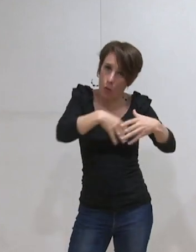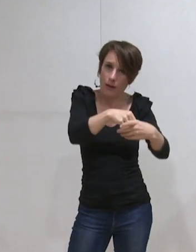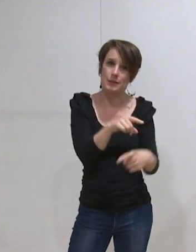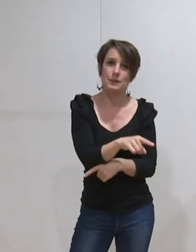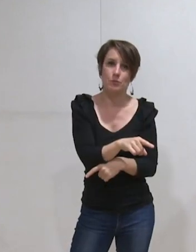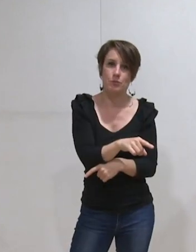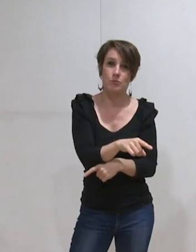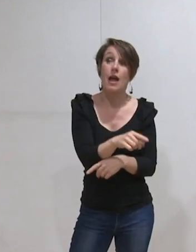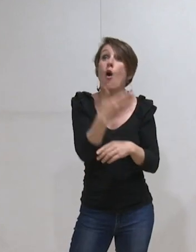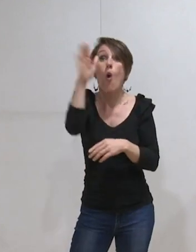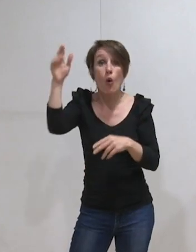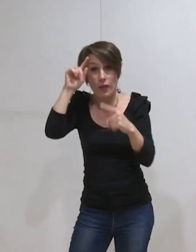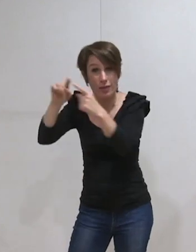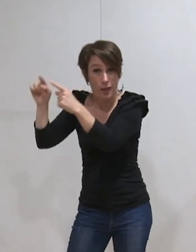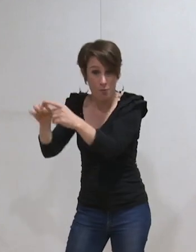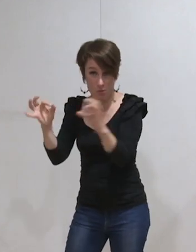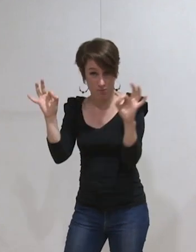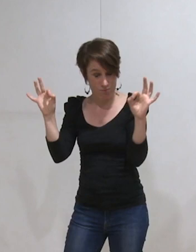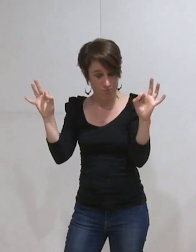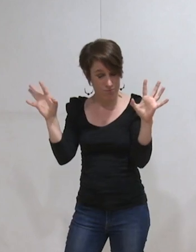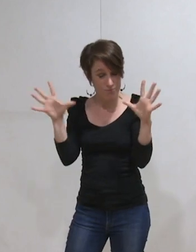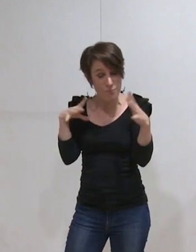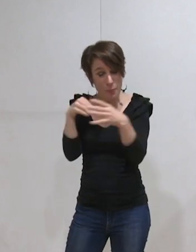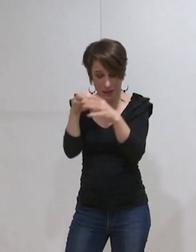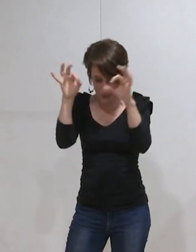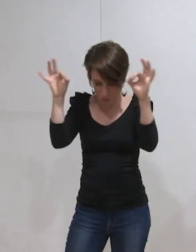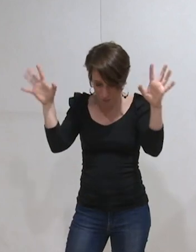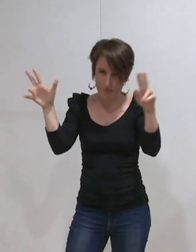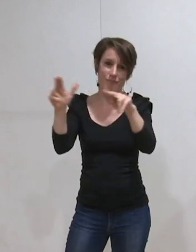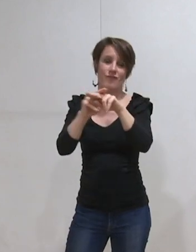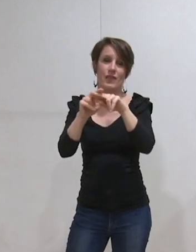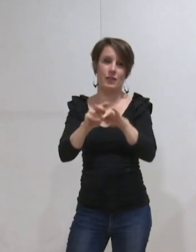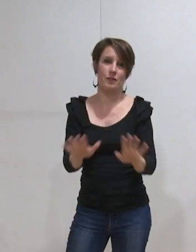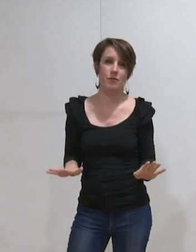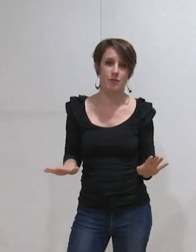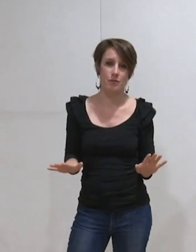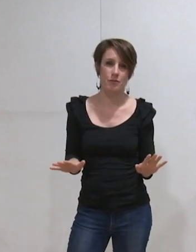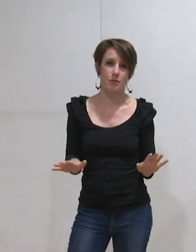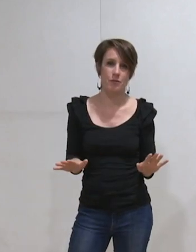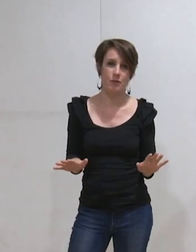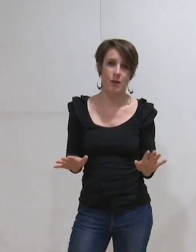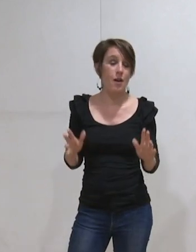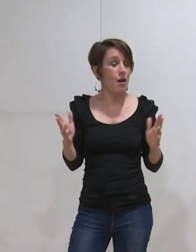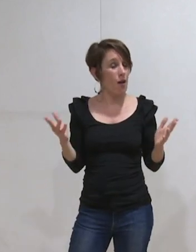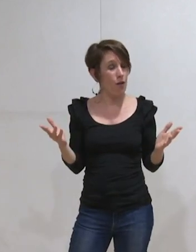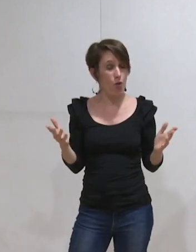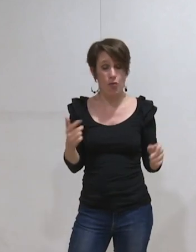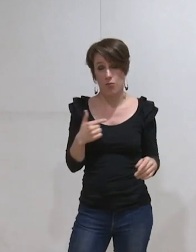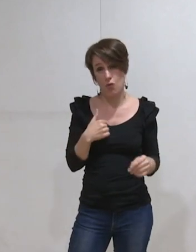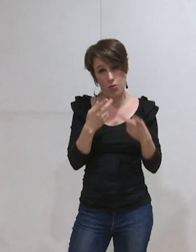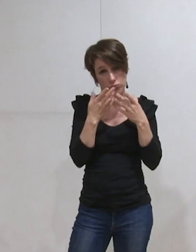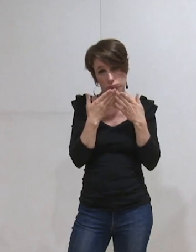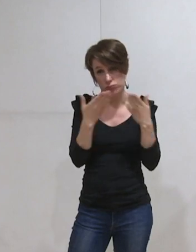cas pour le reste alors moi je vous dis de deux choses l'une soit vous connaissez vous ne connaissez pas